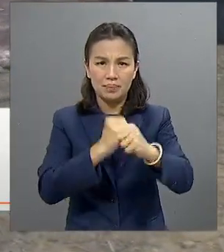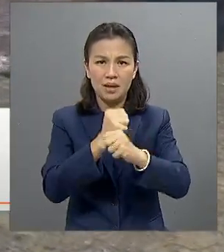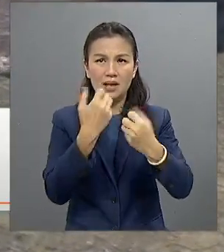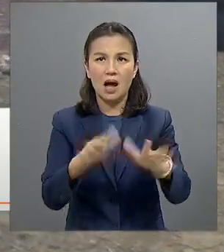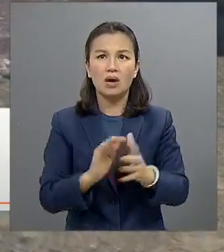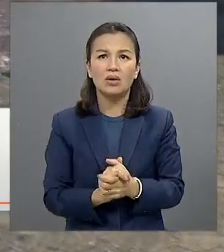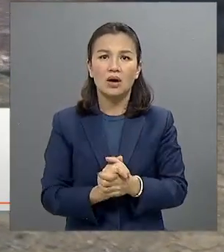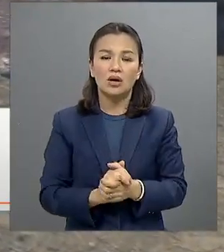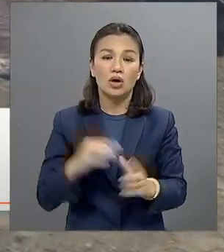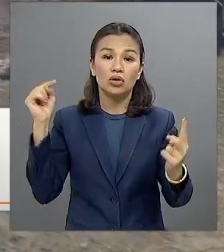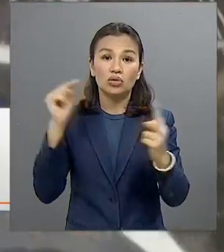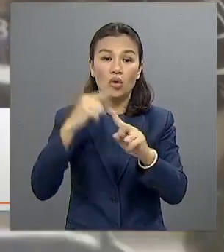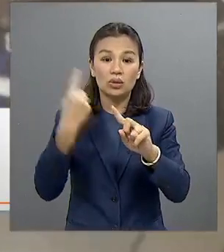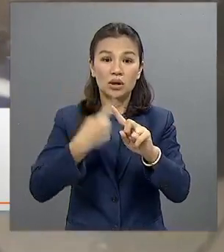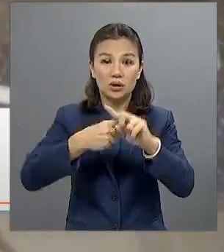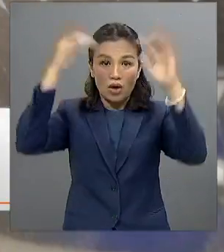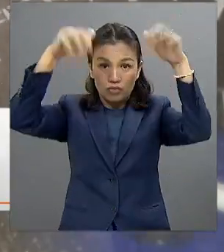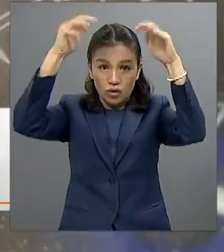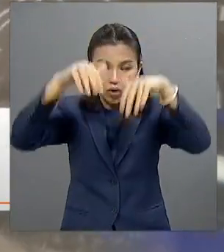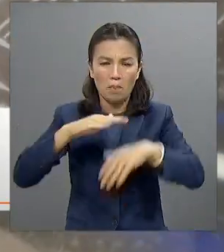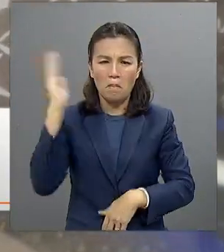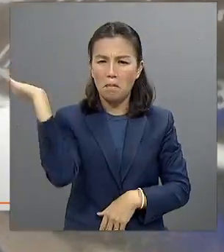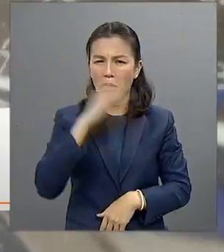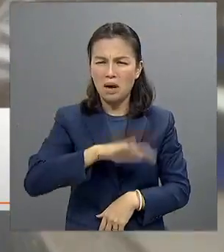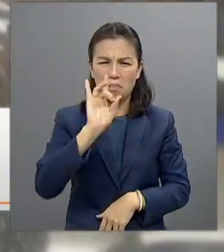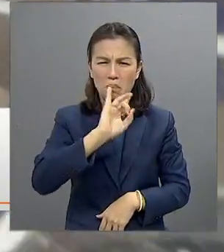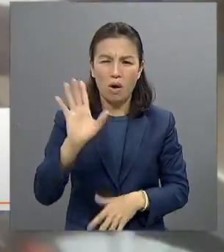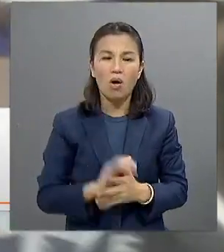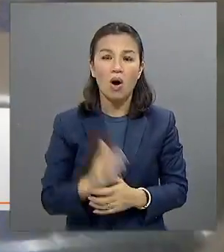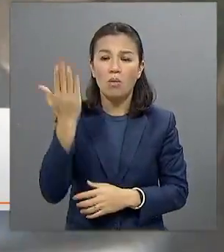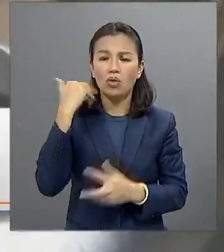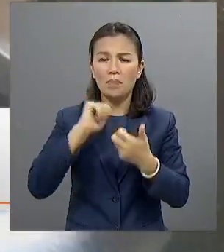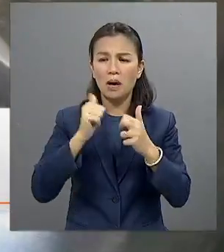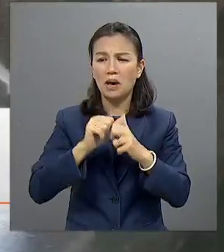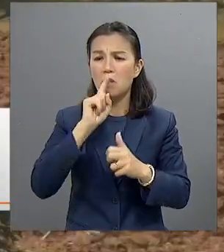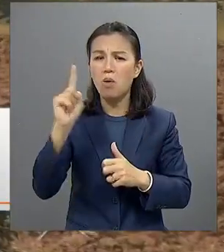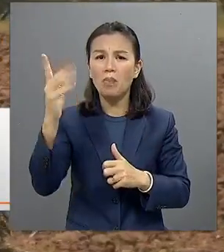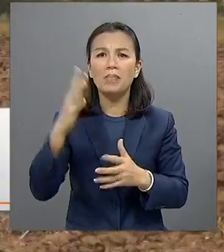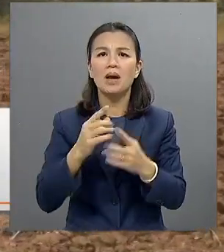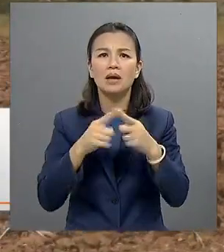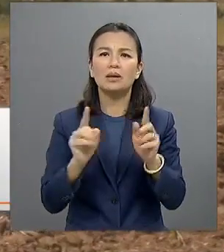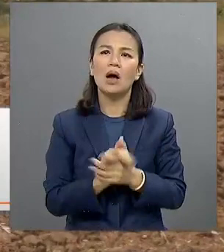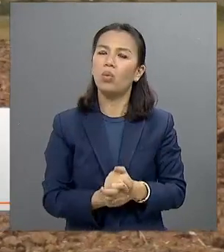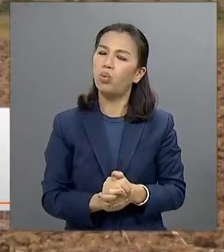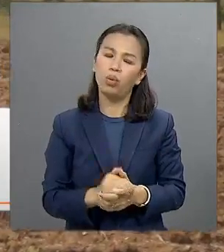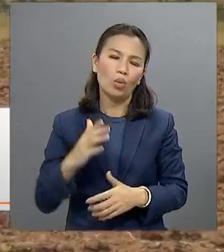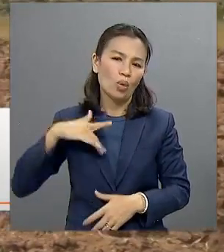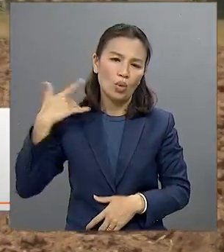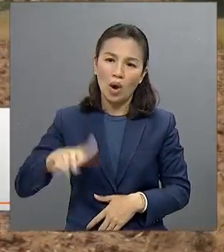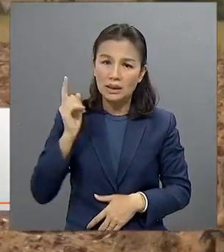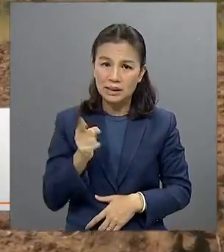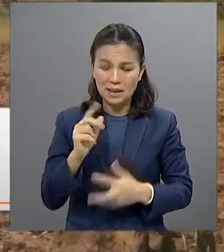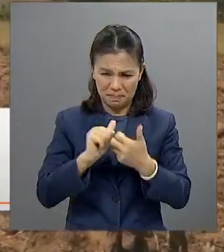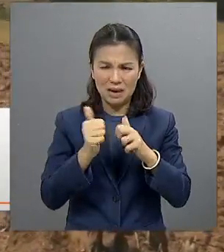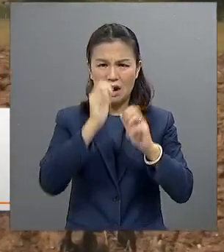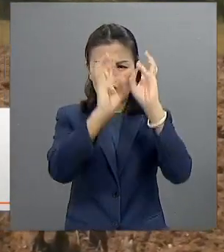เพิ่มขึ้นไปอีกก่อนหน้านี้ก็ไม่เคยร้องเรียนปัญหาอะไรแต่ตอนนี้ทนไม่ไหวจริงๆค่ะเพราะว่าปีนี้ฝุ่นเยอะกว่าทุ